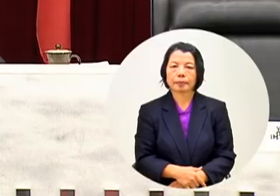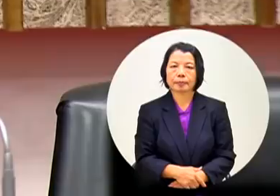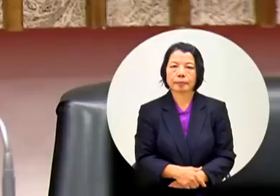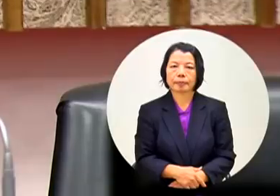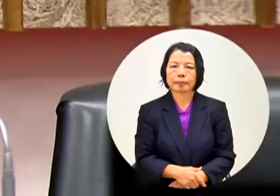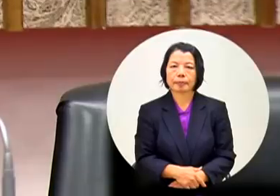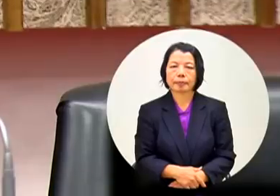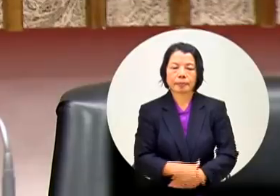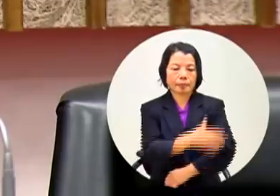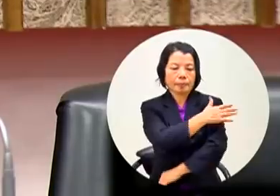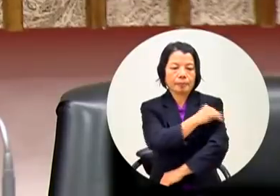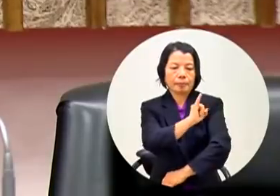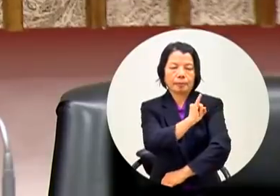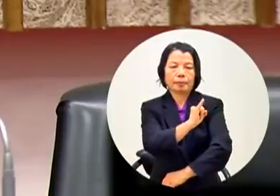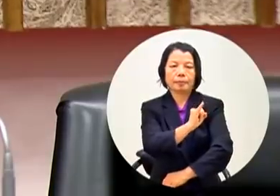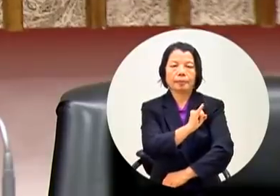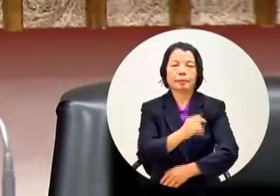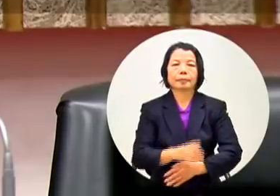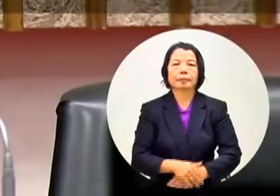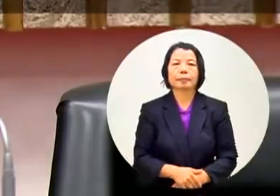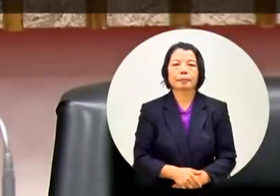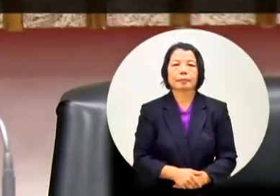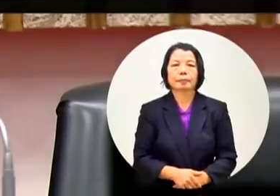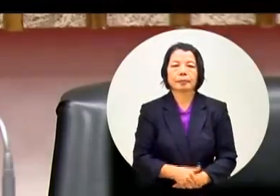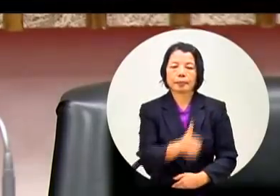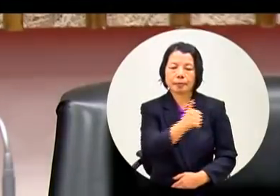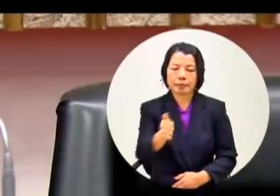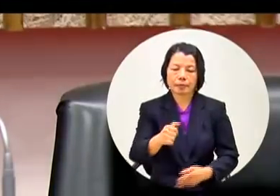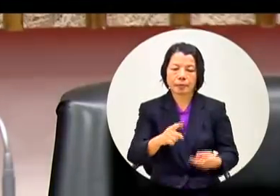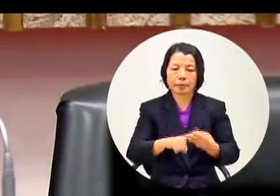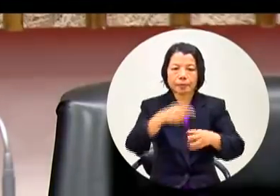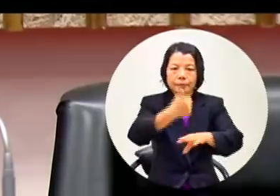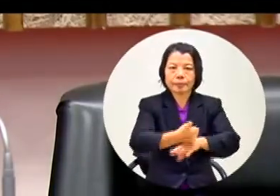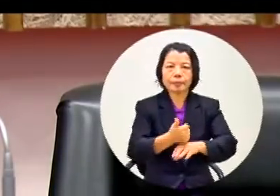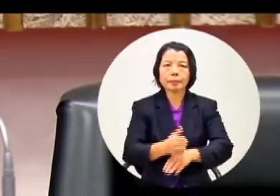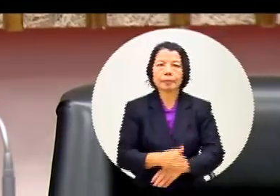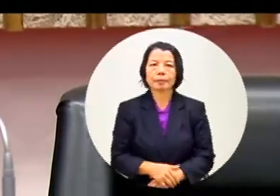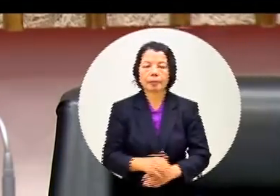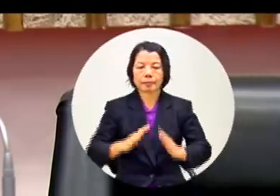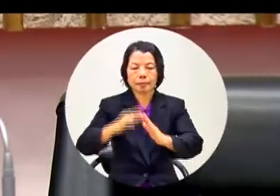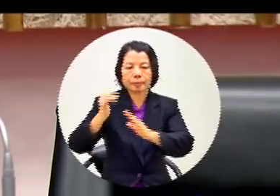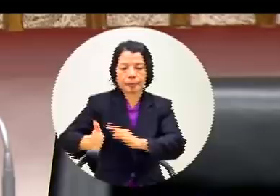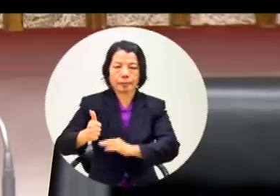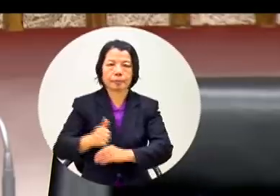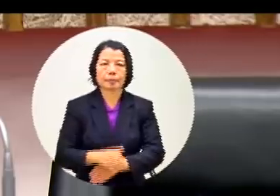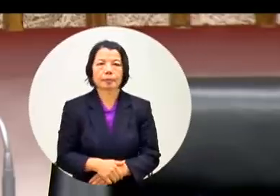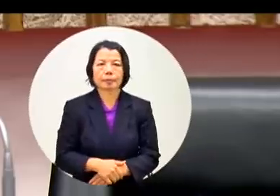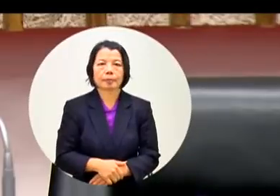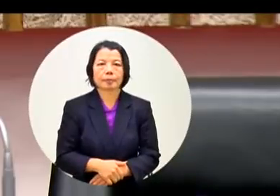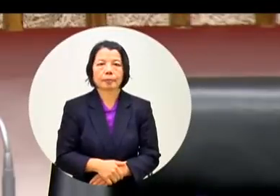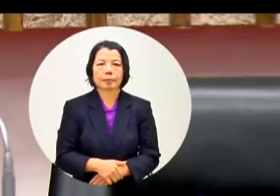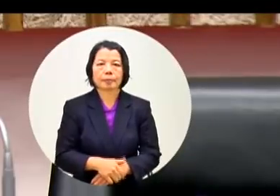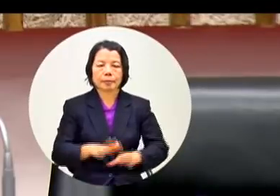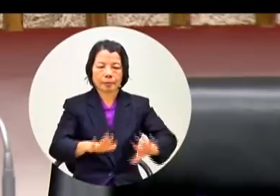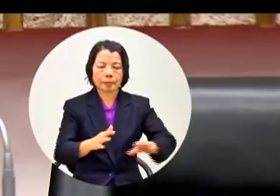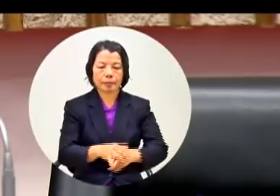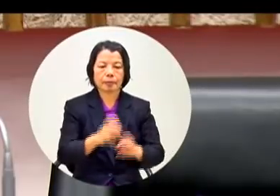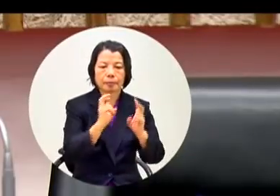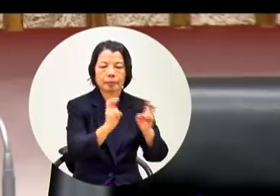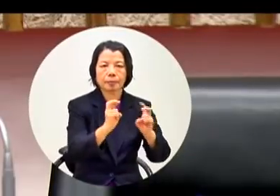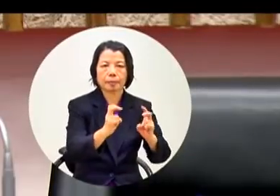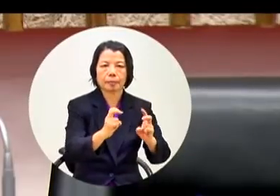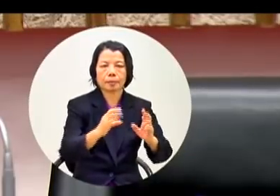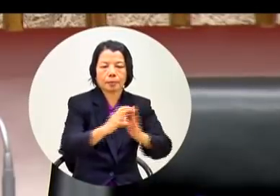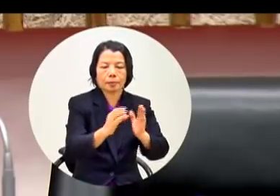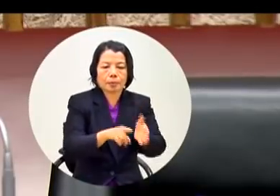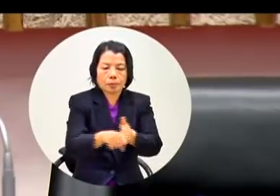好，谢谢我们的主席哈。那我们的市长以及我们今天呢，我们捷运局的一个轻轨专案执行的各位在